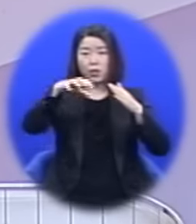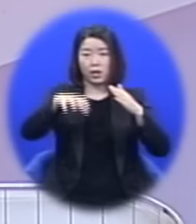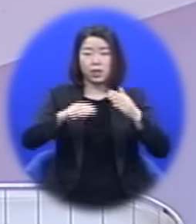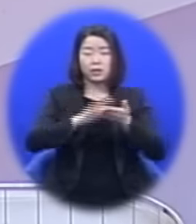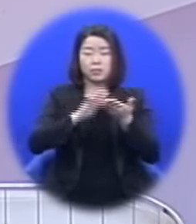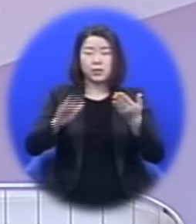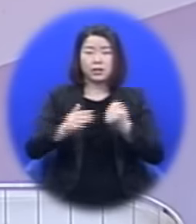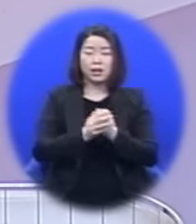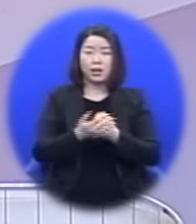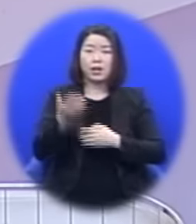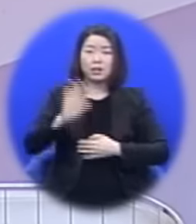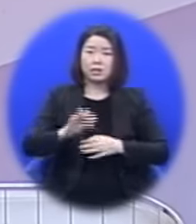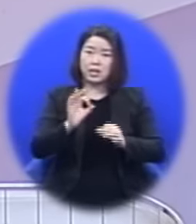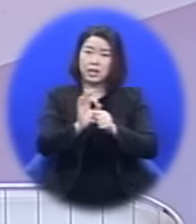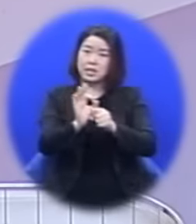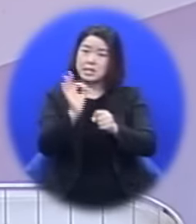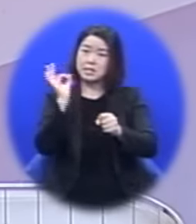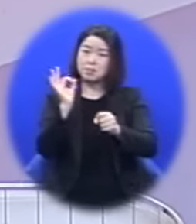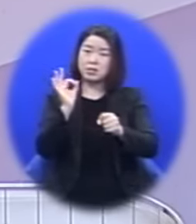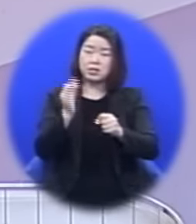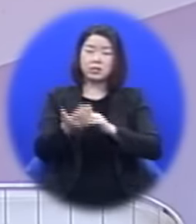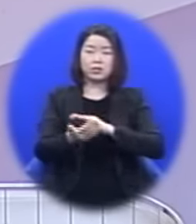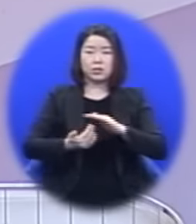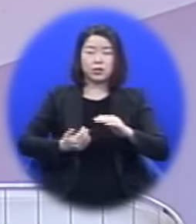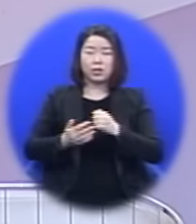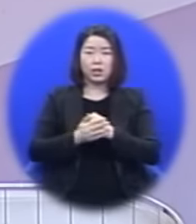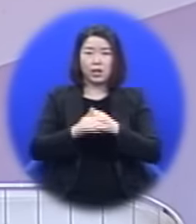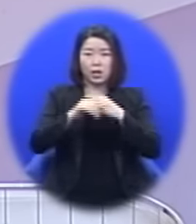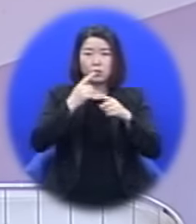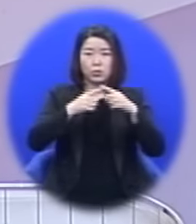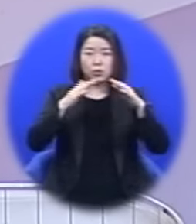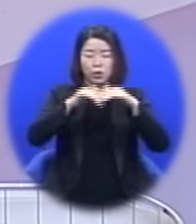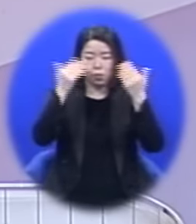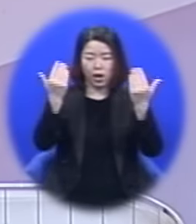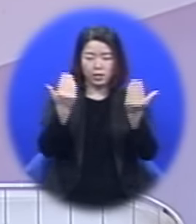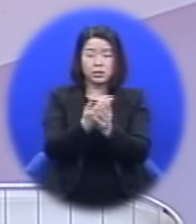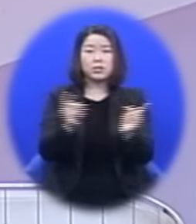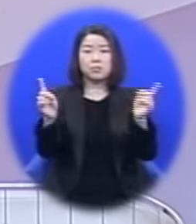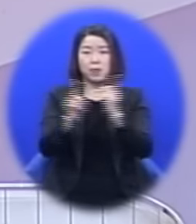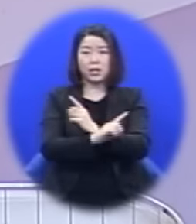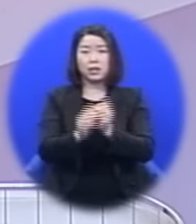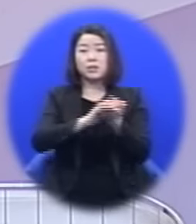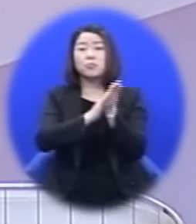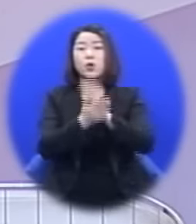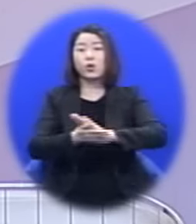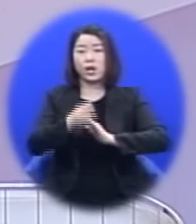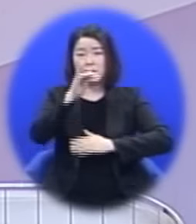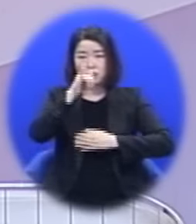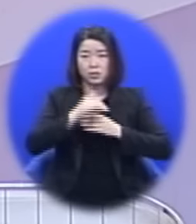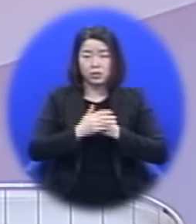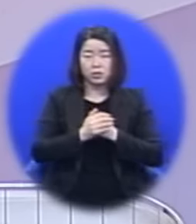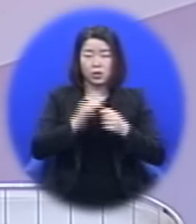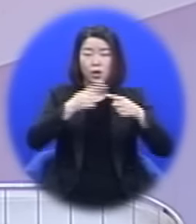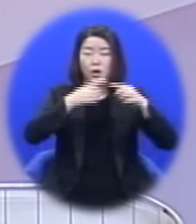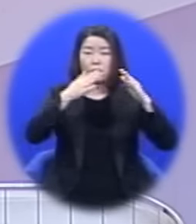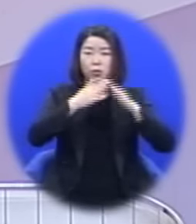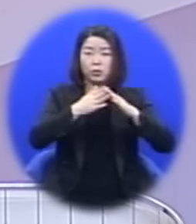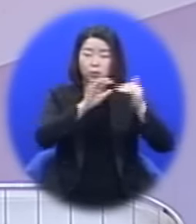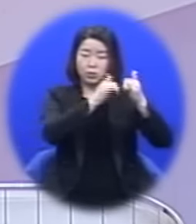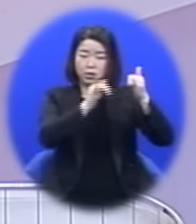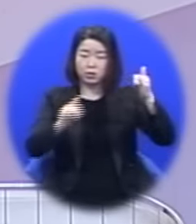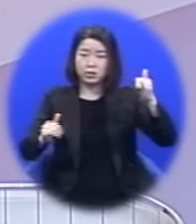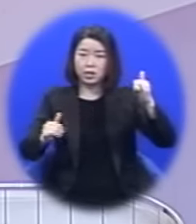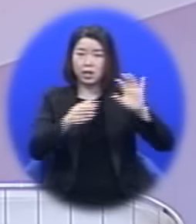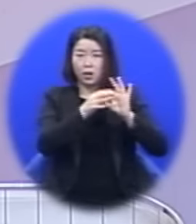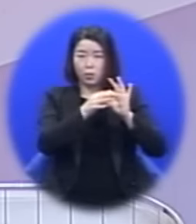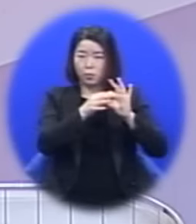그런데 지난 10년 전에 우리 교회는 완전히 뒤집어지는 그런 변화를 겪었습니다. 교회도 역사가 오래되면